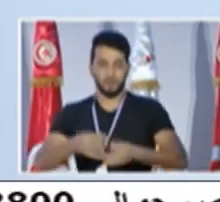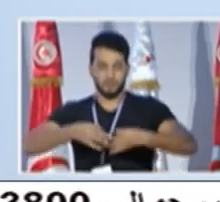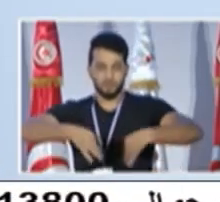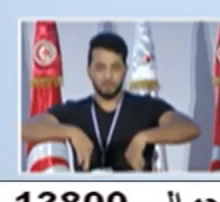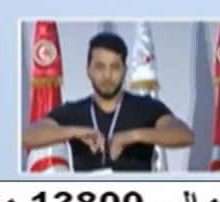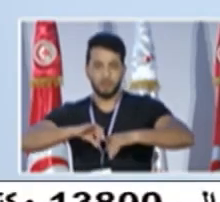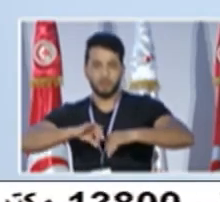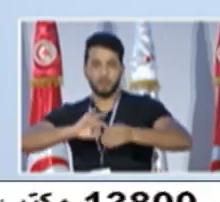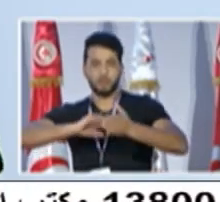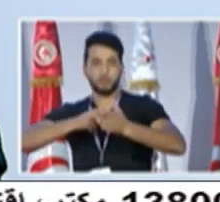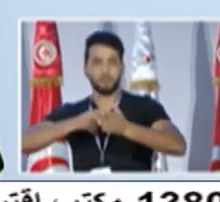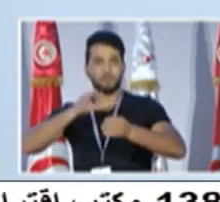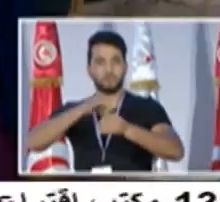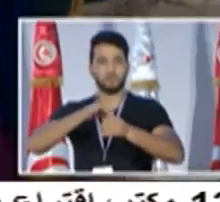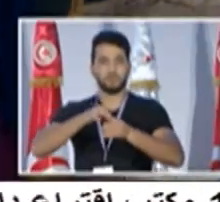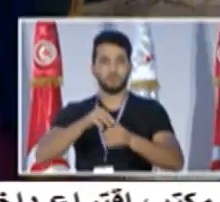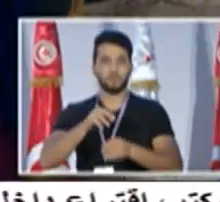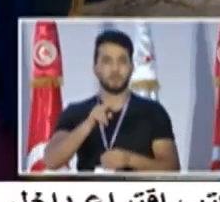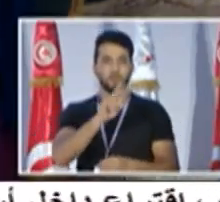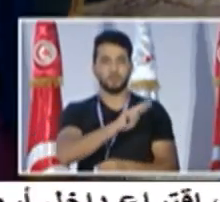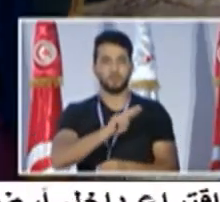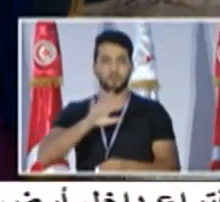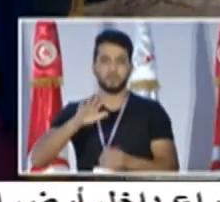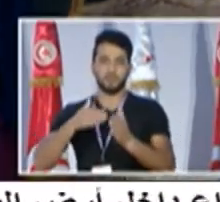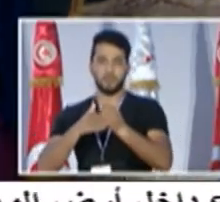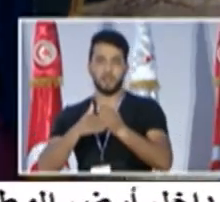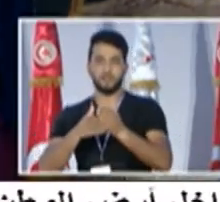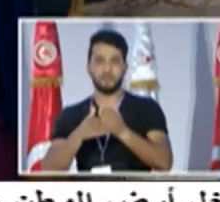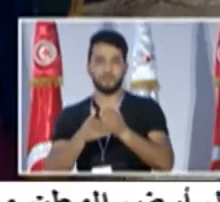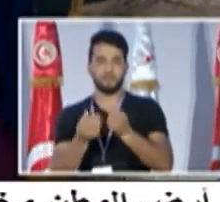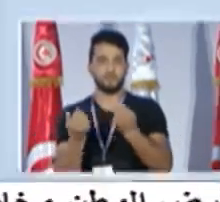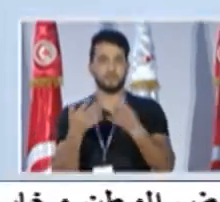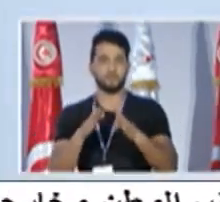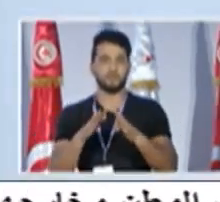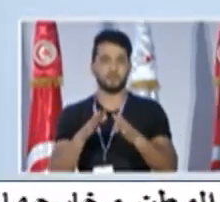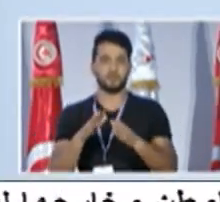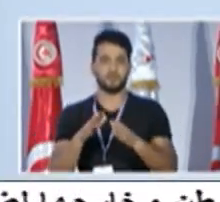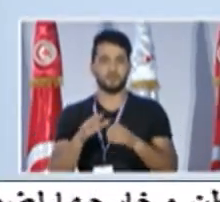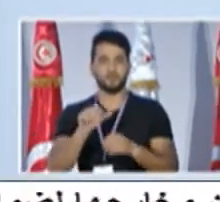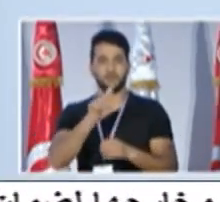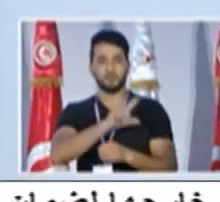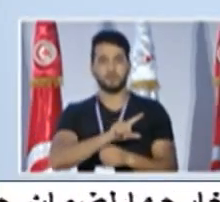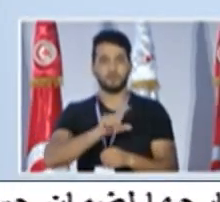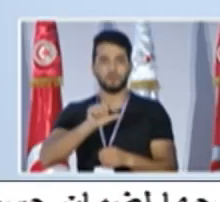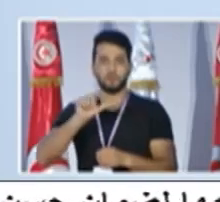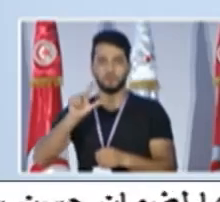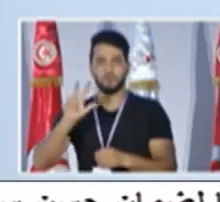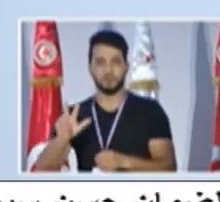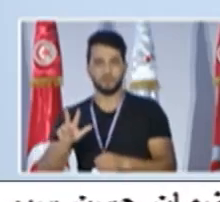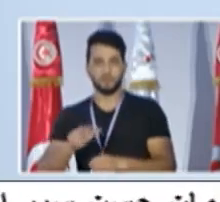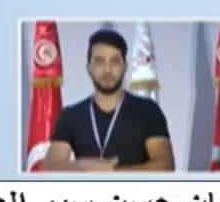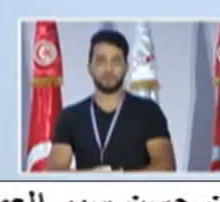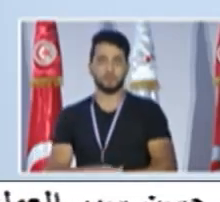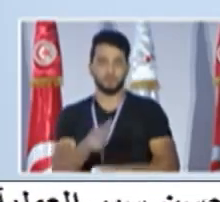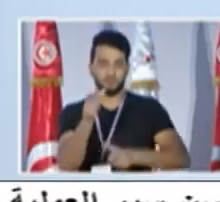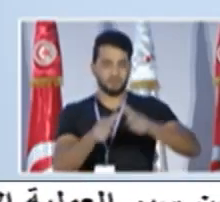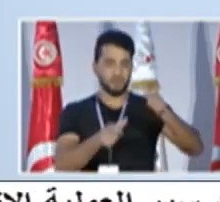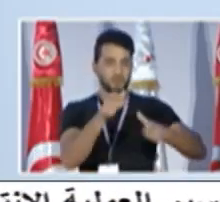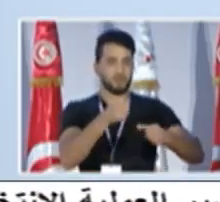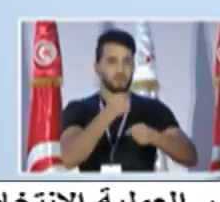وهم اثنين وخمسين الف وتسعمائه وسبعه وثلاثين موظف